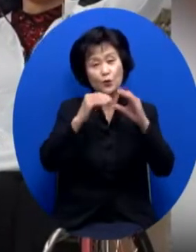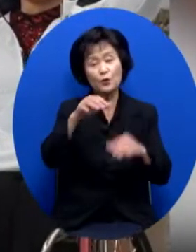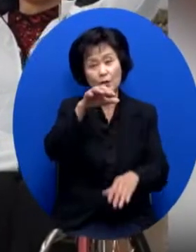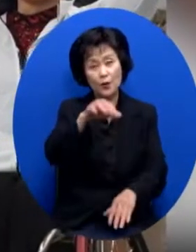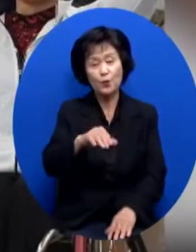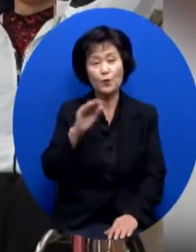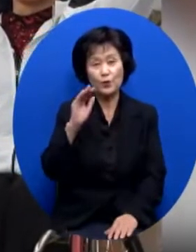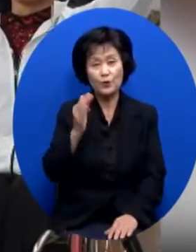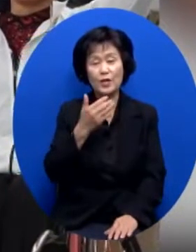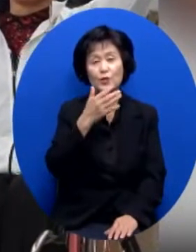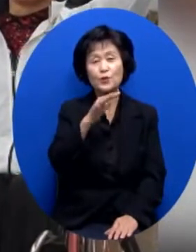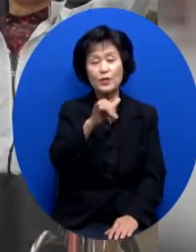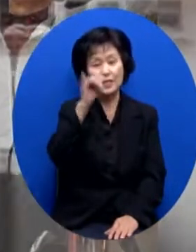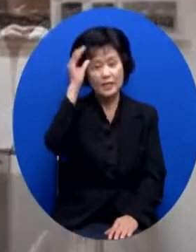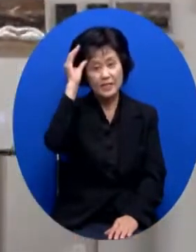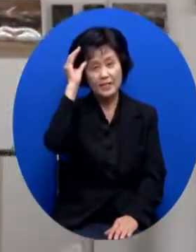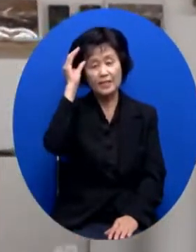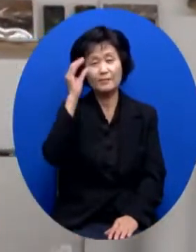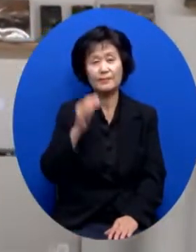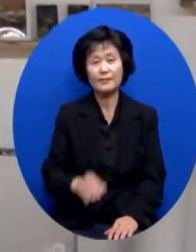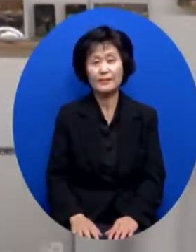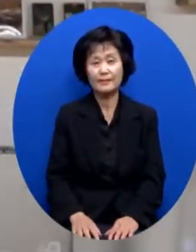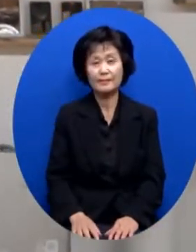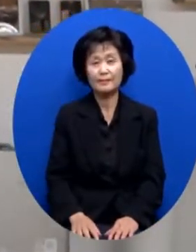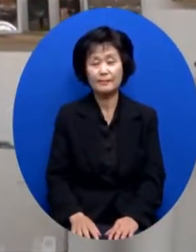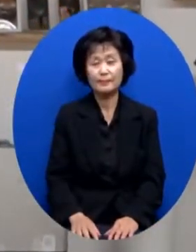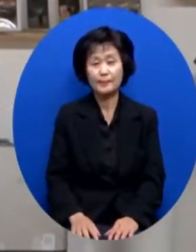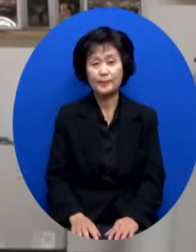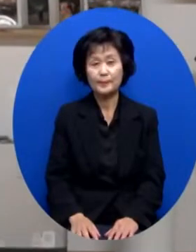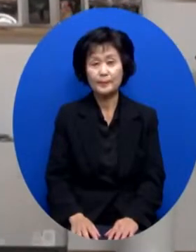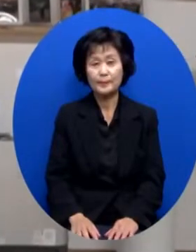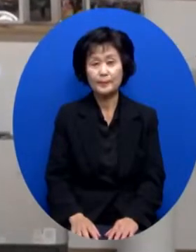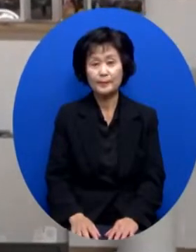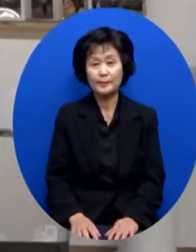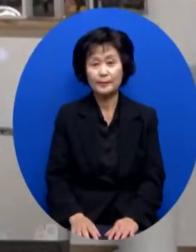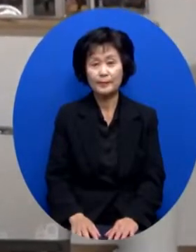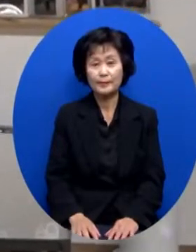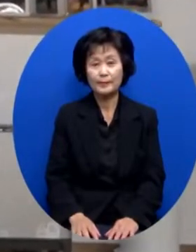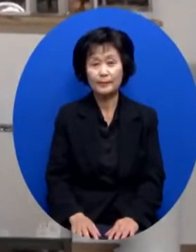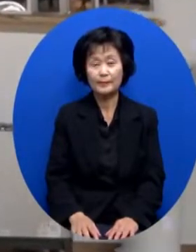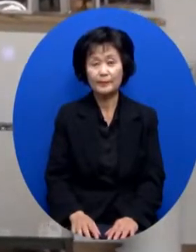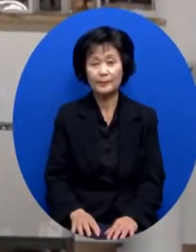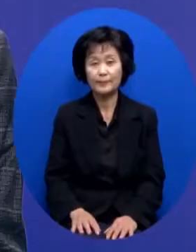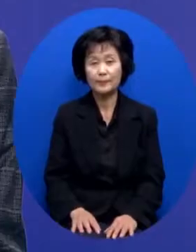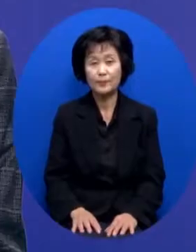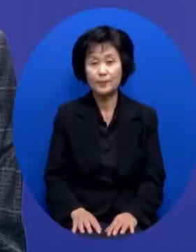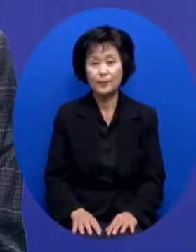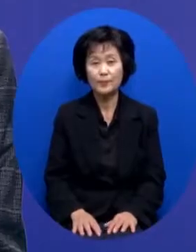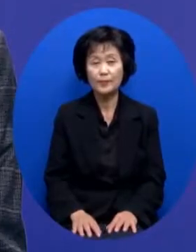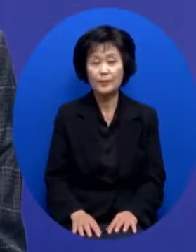것으로 기대를 모으고 있습니다. CTS 뉴스 송은주입니다.